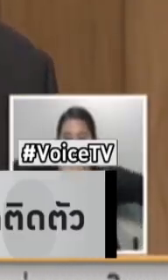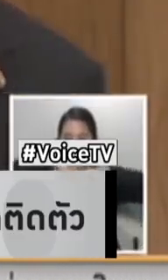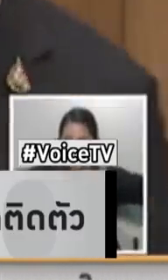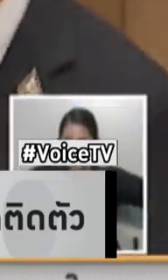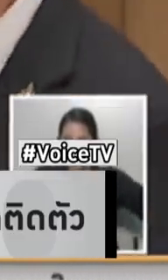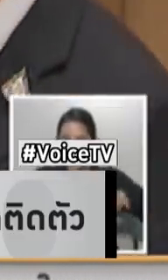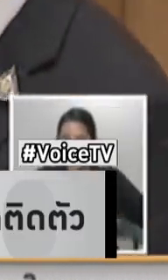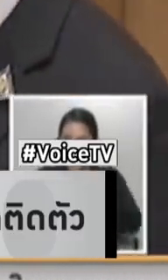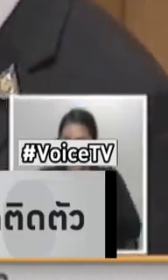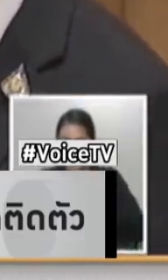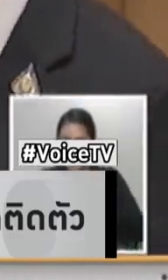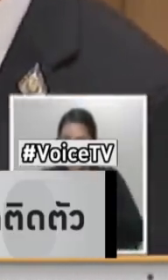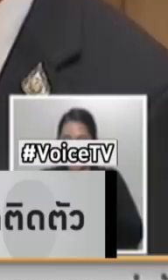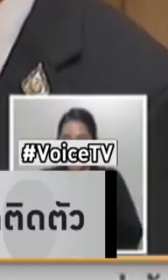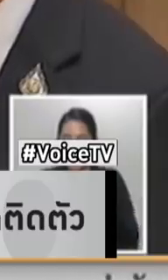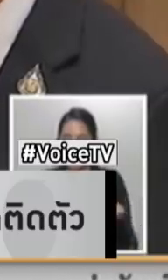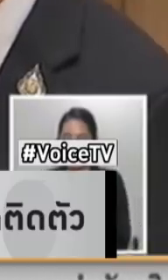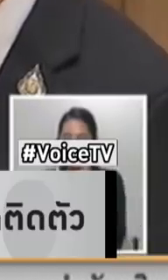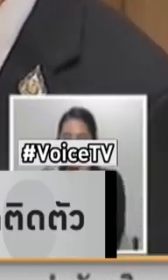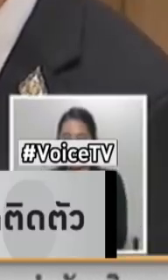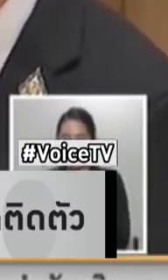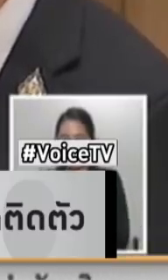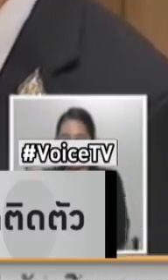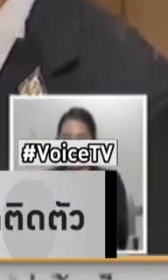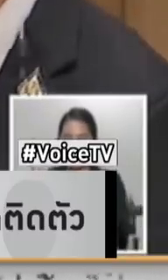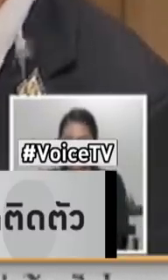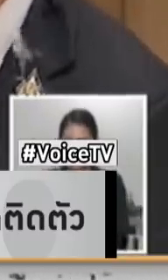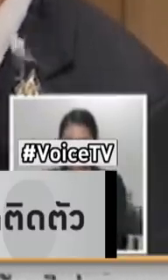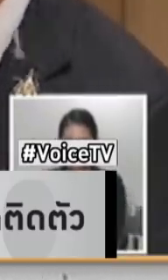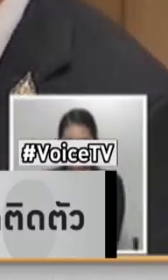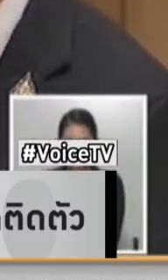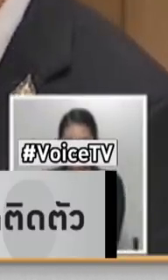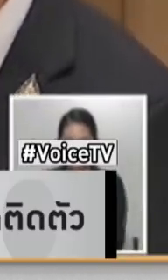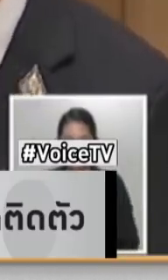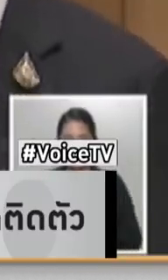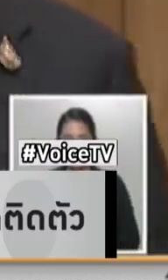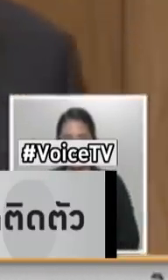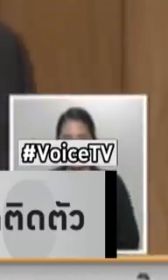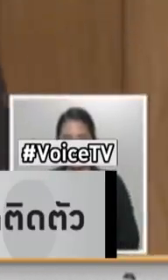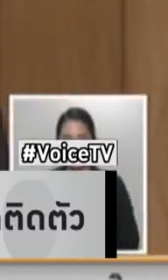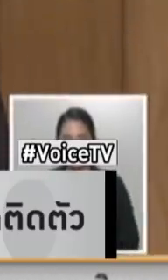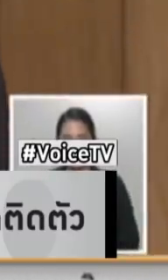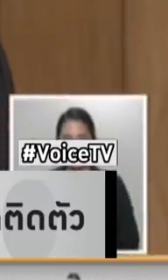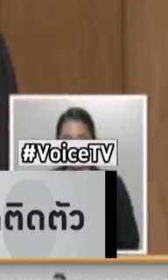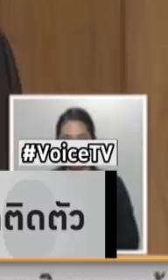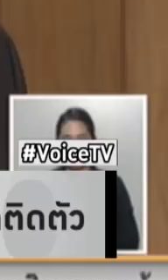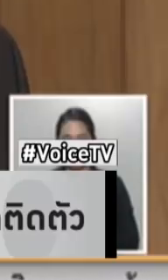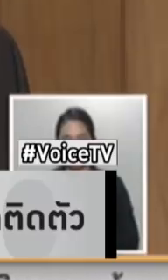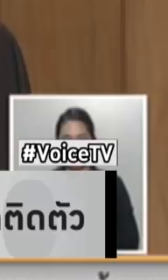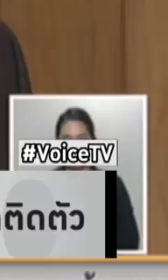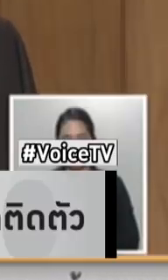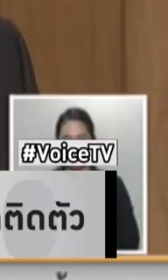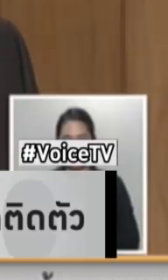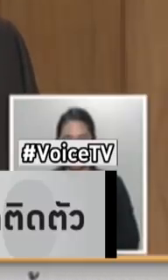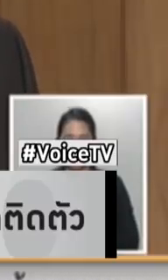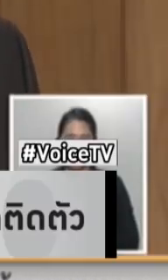กว่าปีก่อนจะไม่ยอมให้อดีตมาทำลายอุดมการณ์ทำงานเพื่อชาติบ้านเมืองไม่ว่าอยู่ในสถานะใดขอทำงานเพื่อทดแทนขุนแผ่นดินรักษ